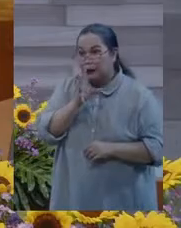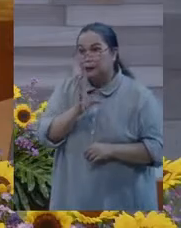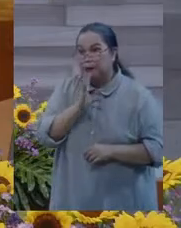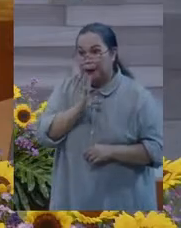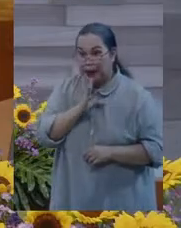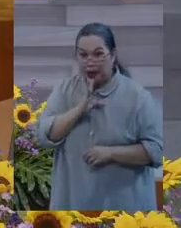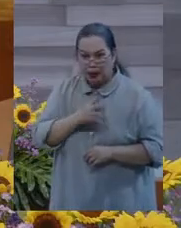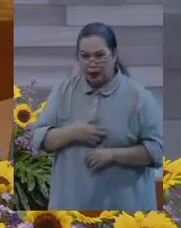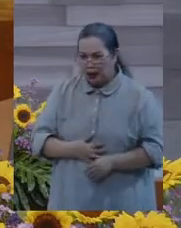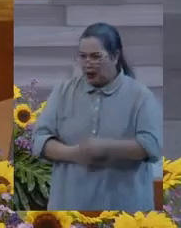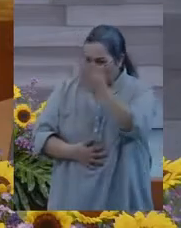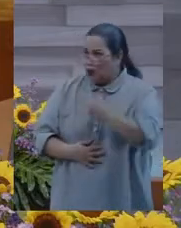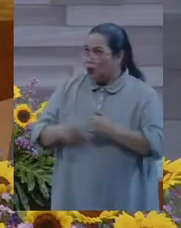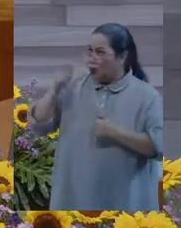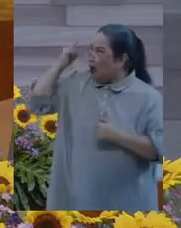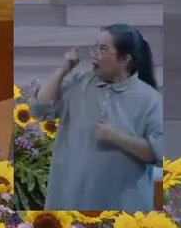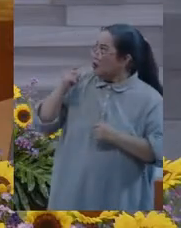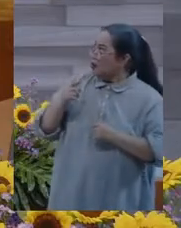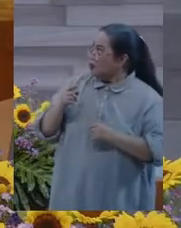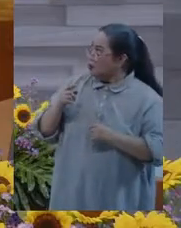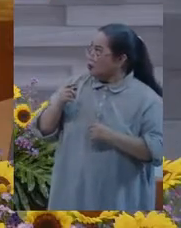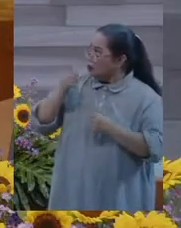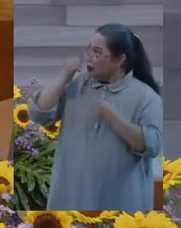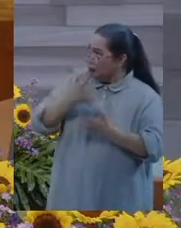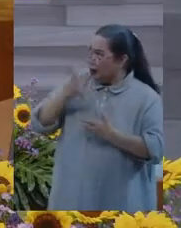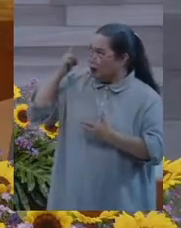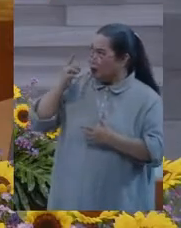Sabi niya, bakit mo ako pinapalo? Ay sumusunod naman ako sa iyo.